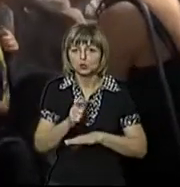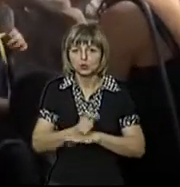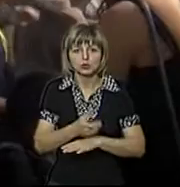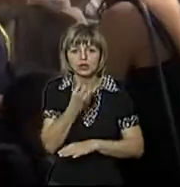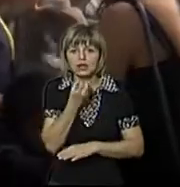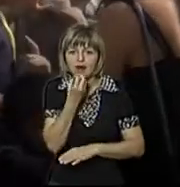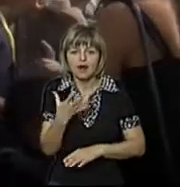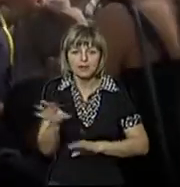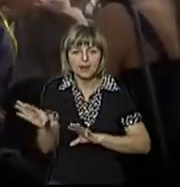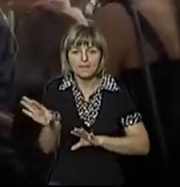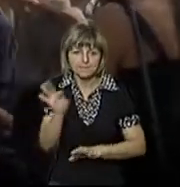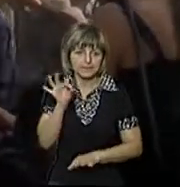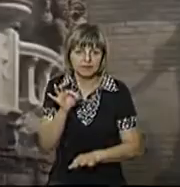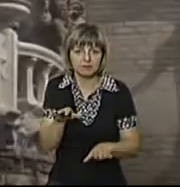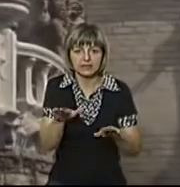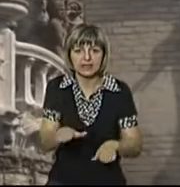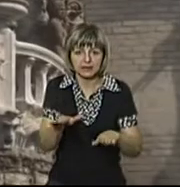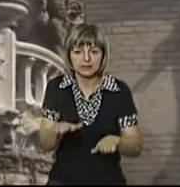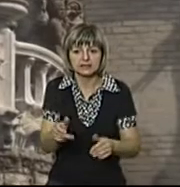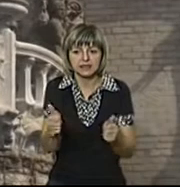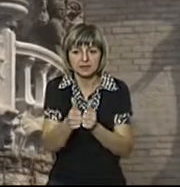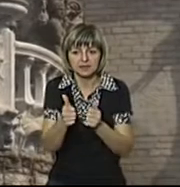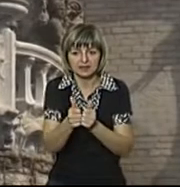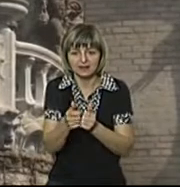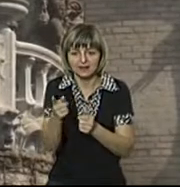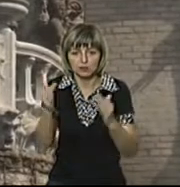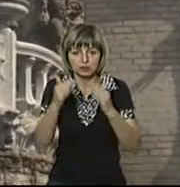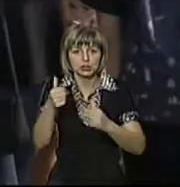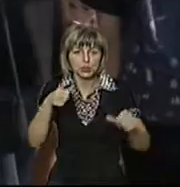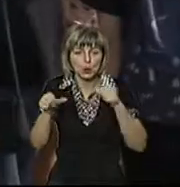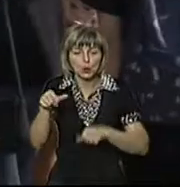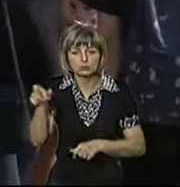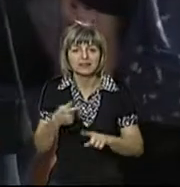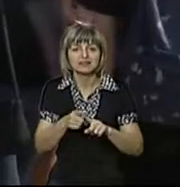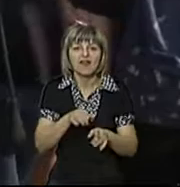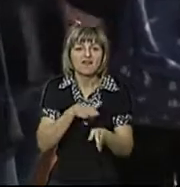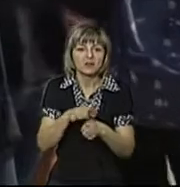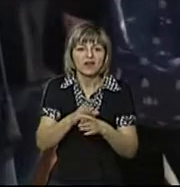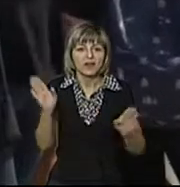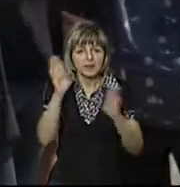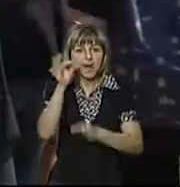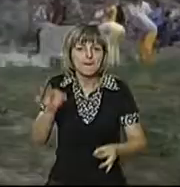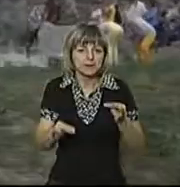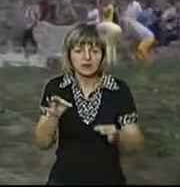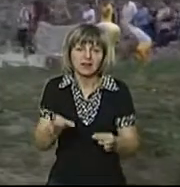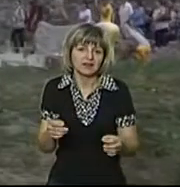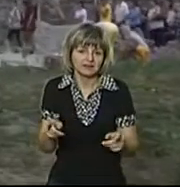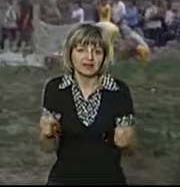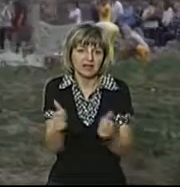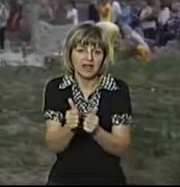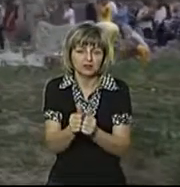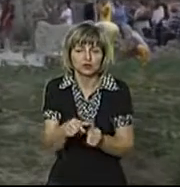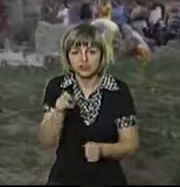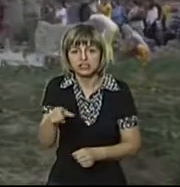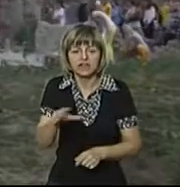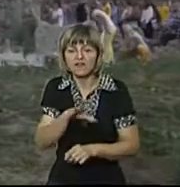гарно підібране місце, оцей дім скульптора. Тут все відбувається на природі і це якби йде дійство з глядачами. Всі, хто тут роблять,